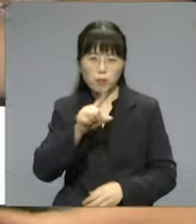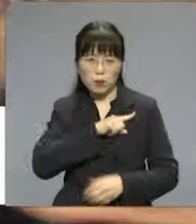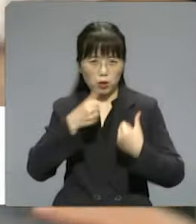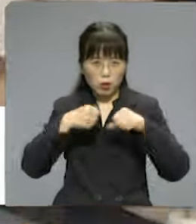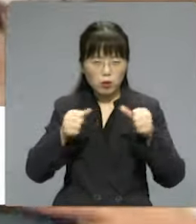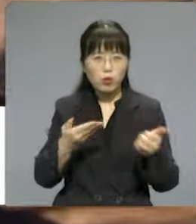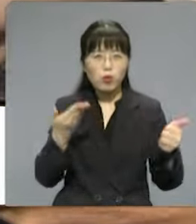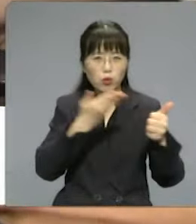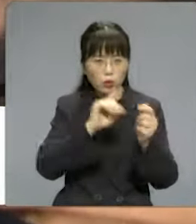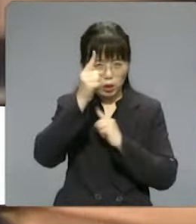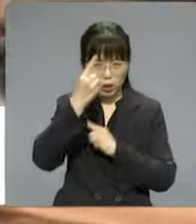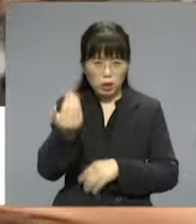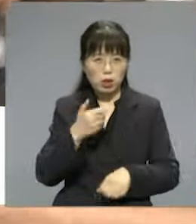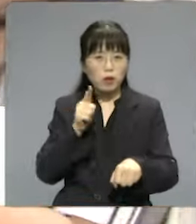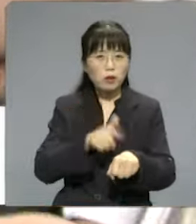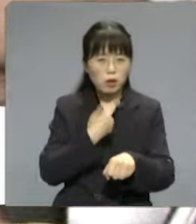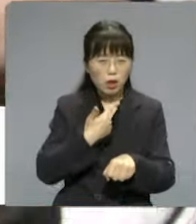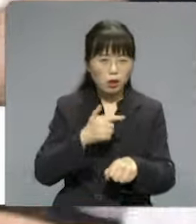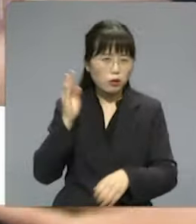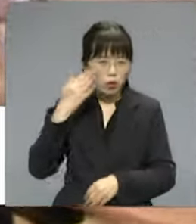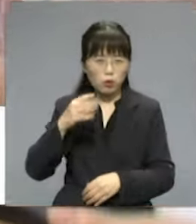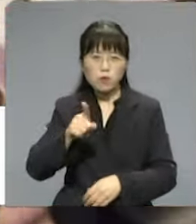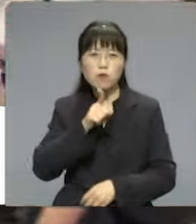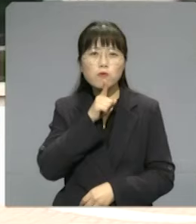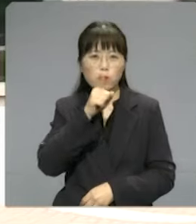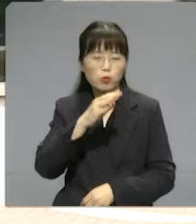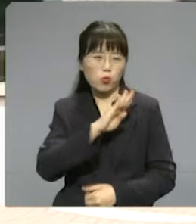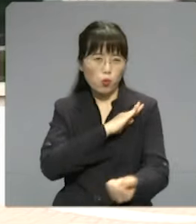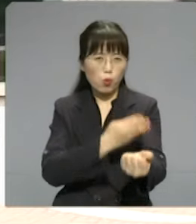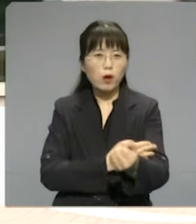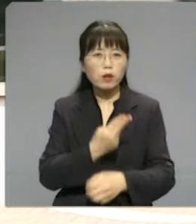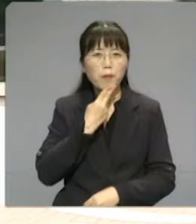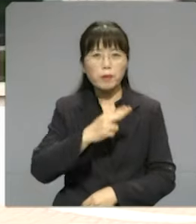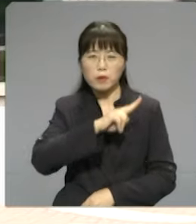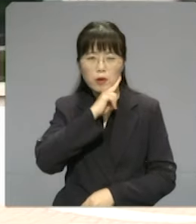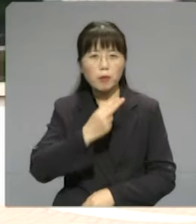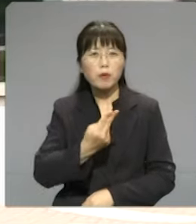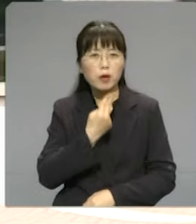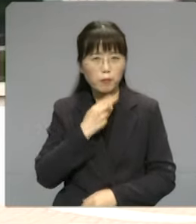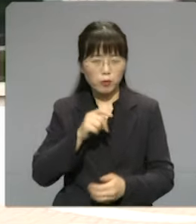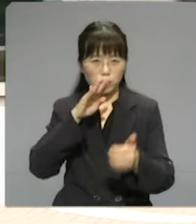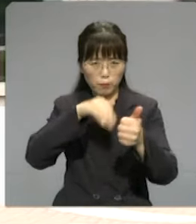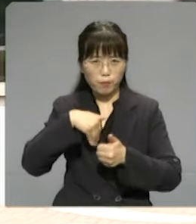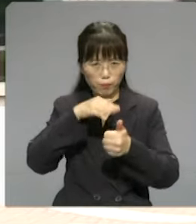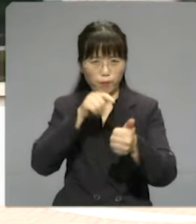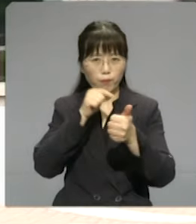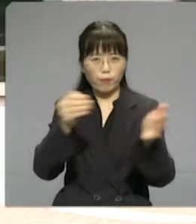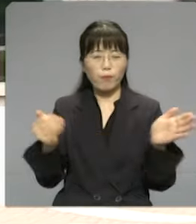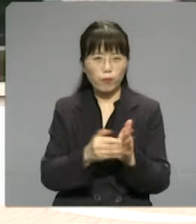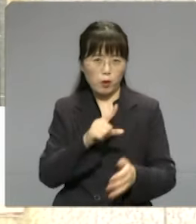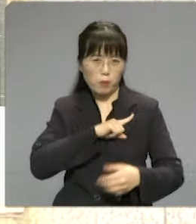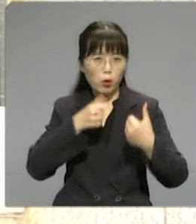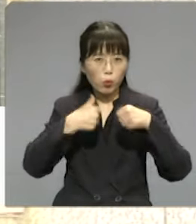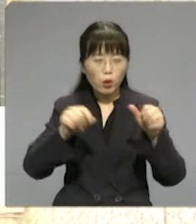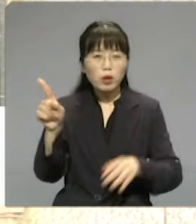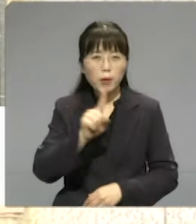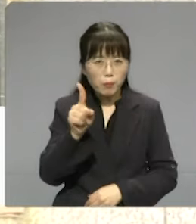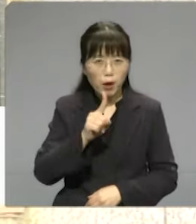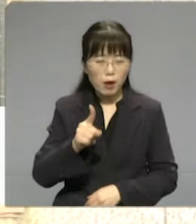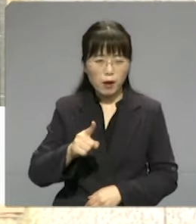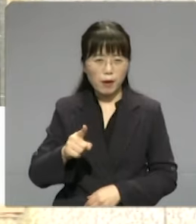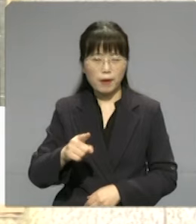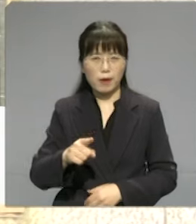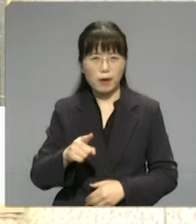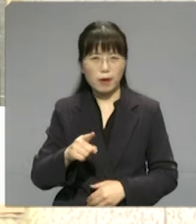혐의로 송치된 이모 전 대령을 최근 공소권 없음과 혐의 없음으로 불기소했습니다. 명예훼손은